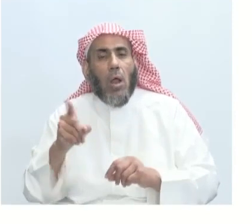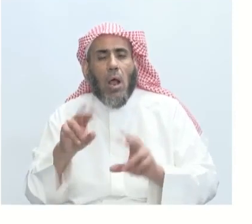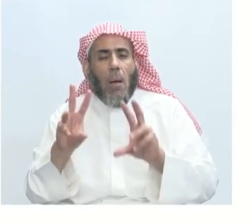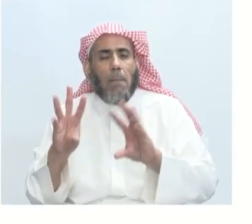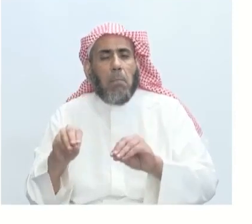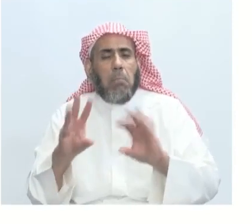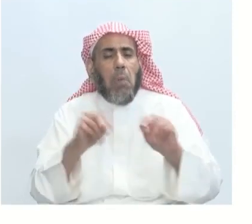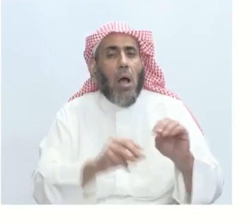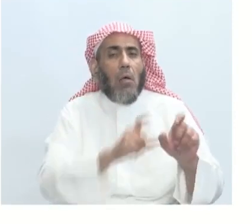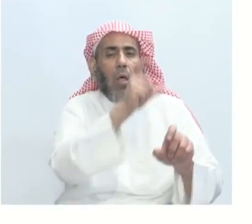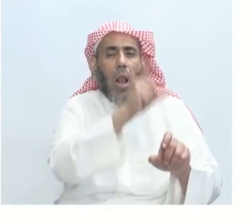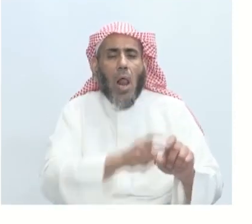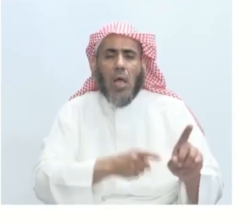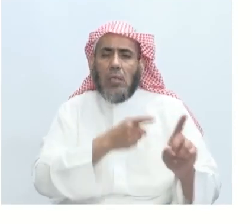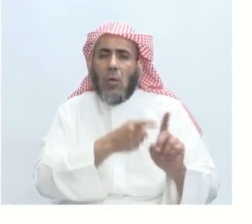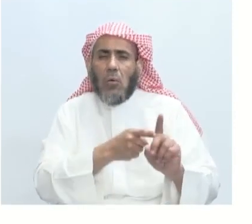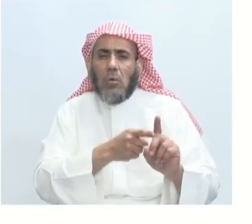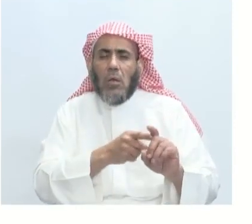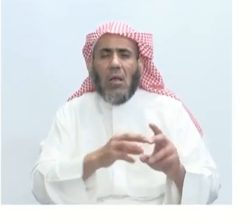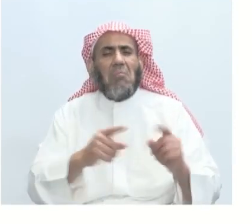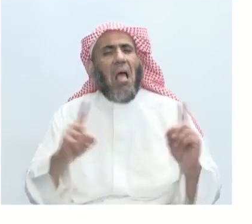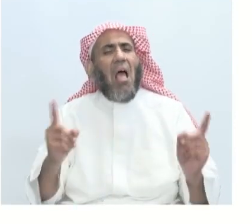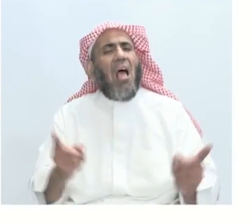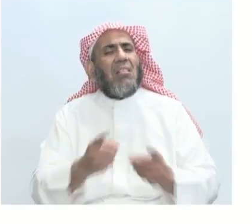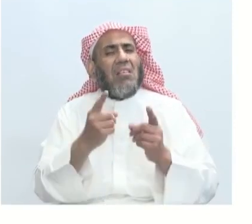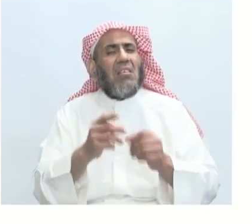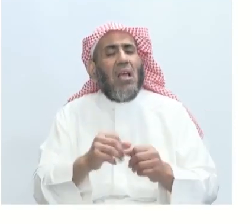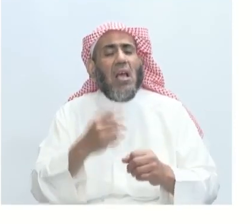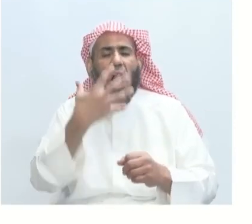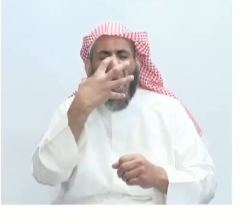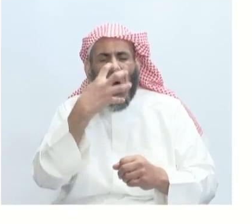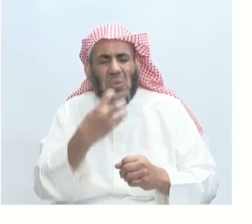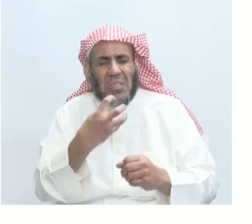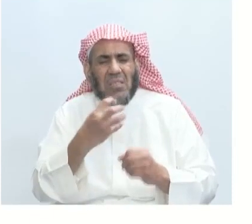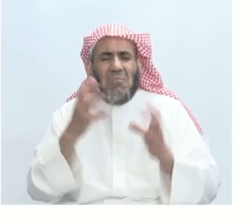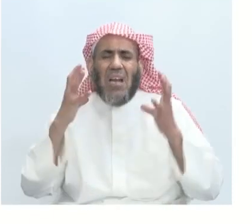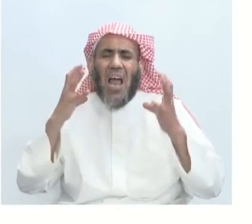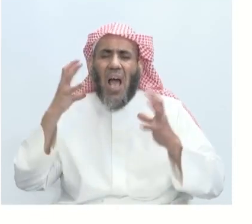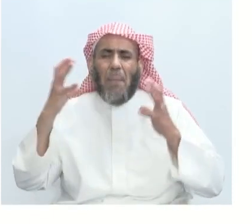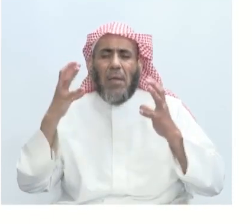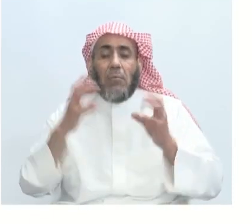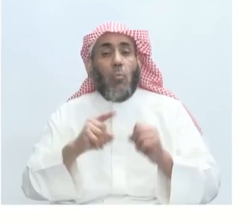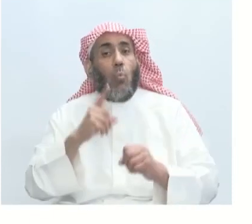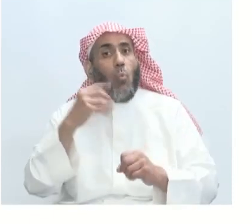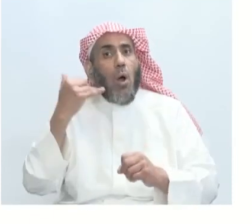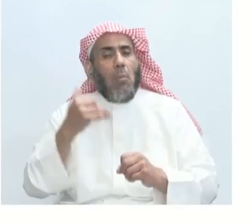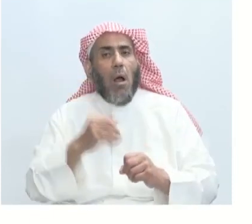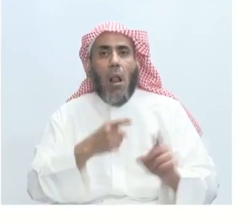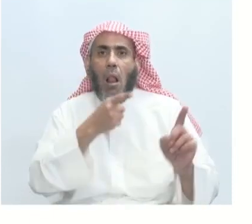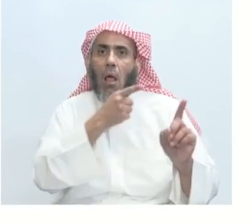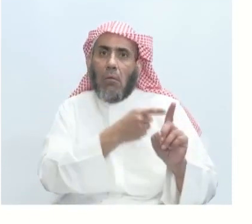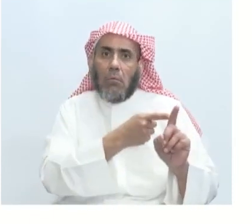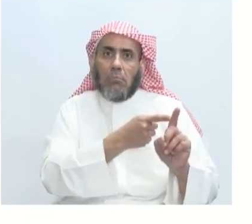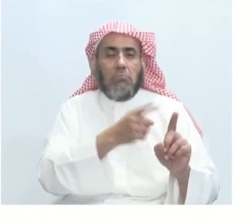بعض الحالات تكون عابره كالحزن والهم فلذلك لا نطلق